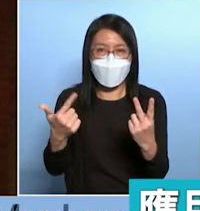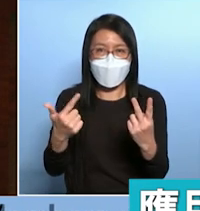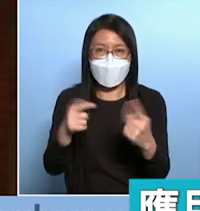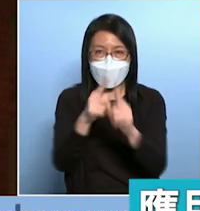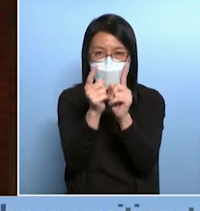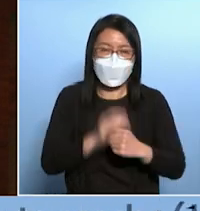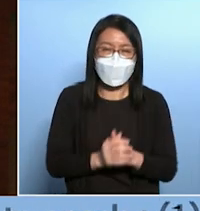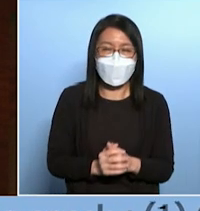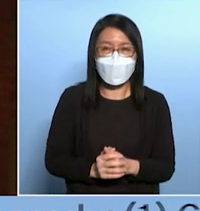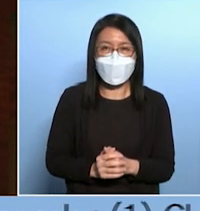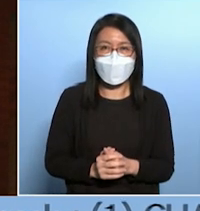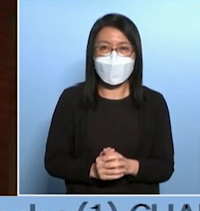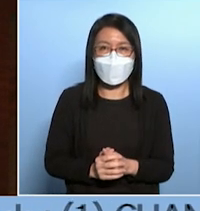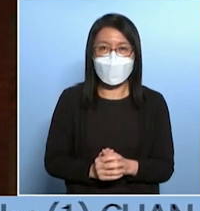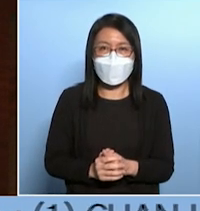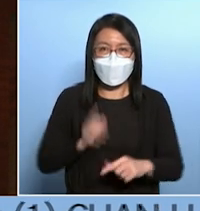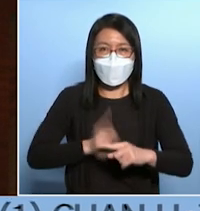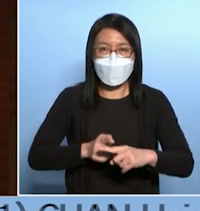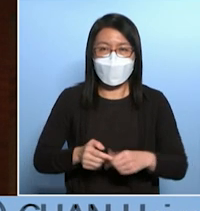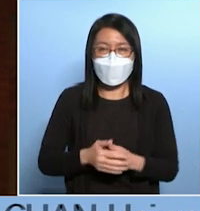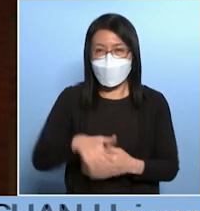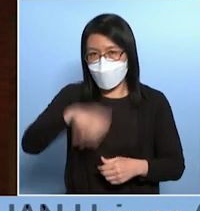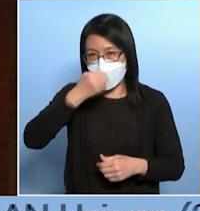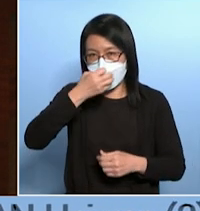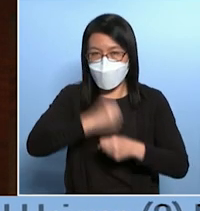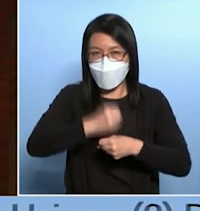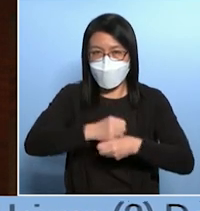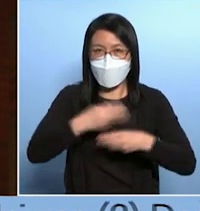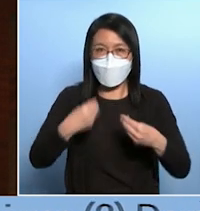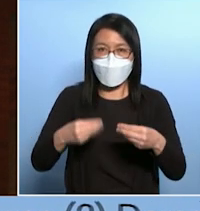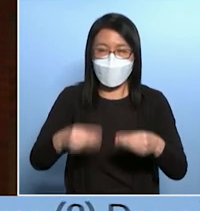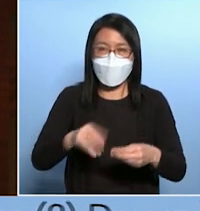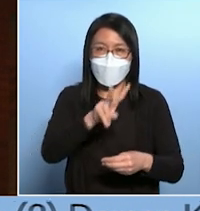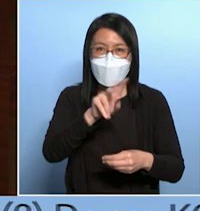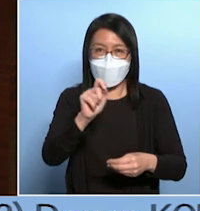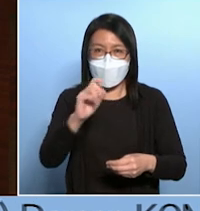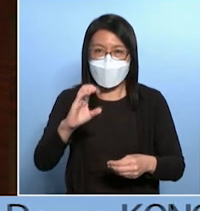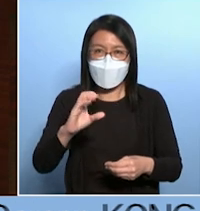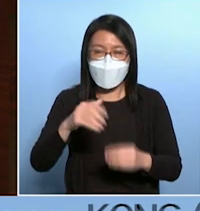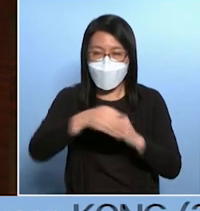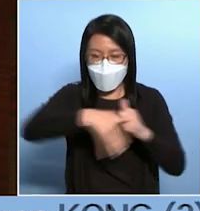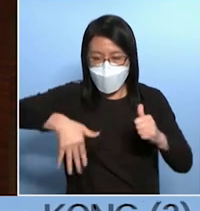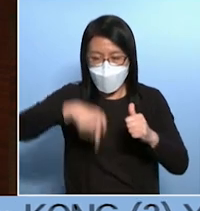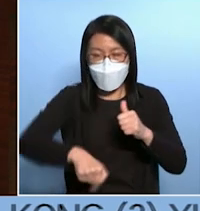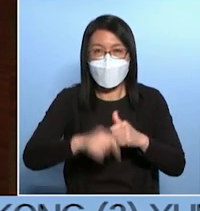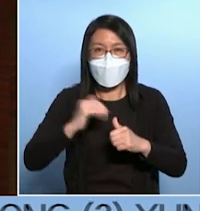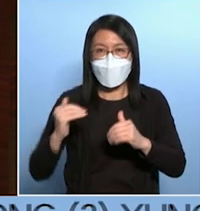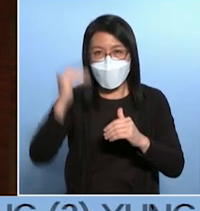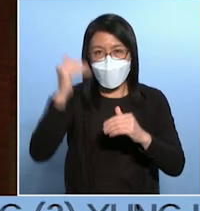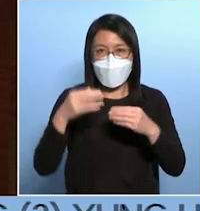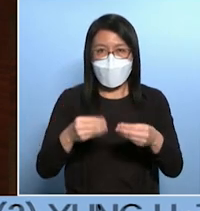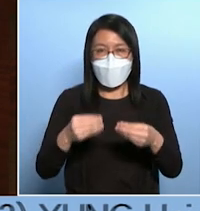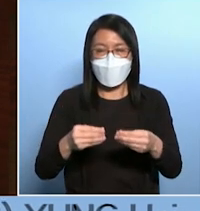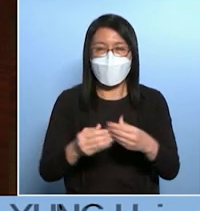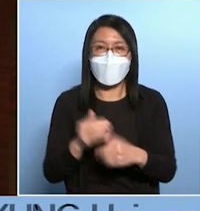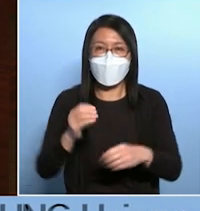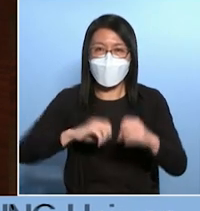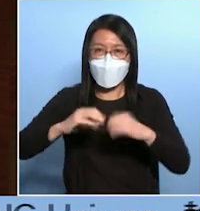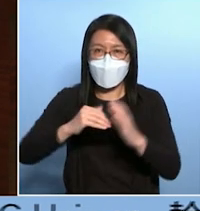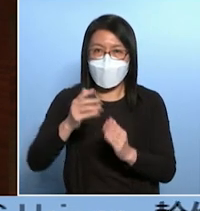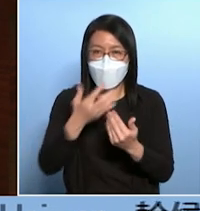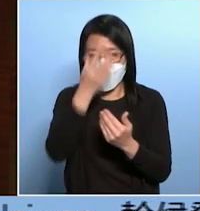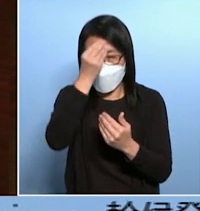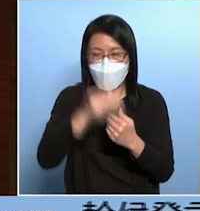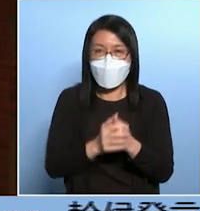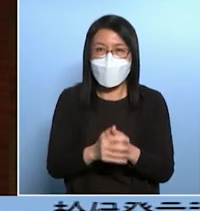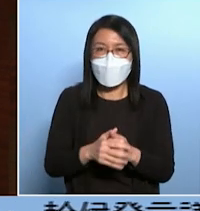月設立了。事實上，香港職業訓練局 VTC 核下的香港高等教育科技學院，即